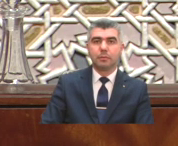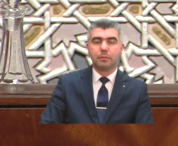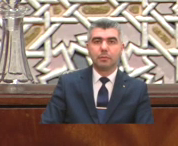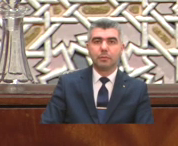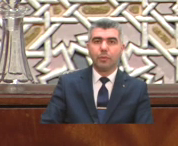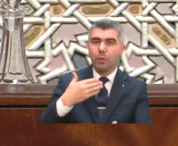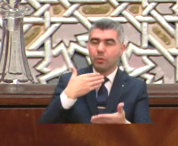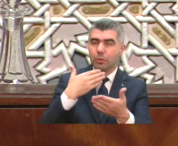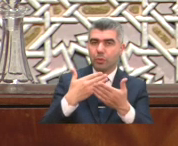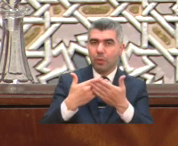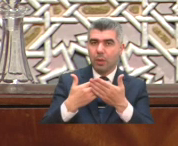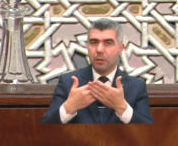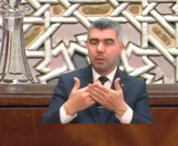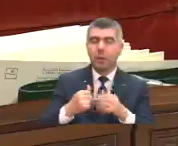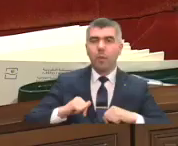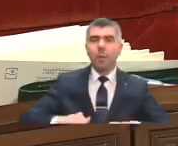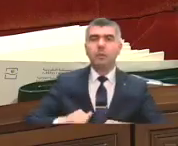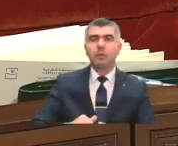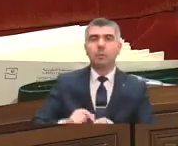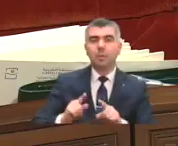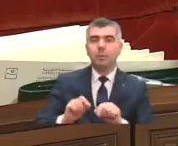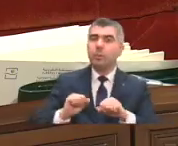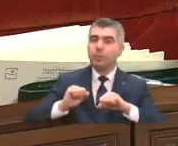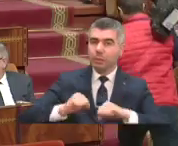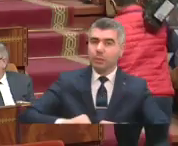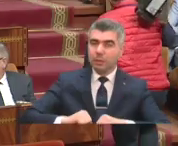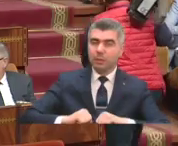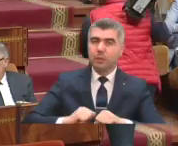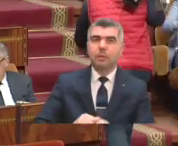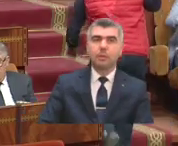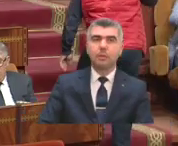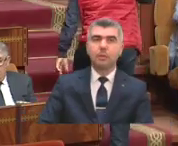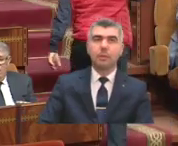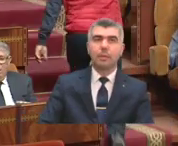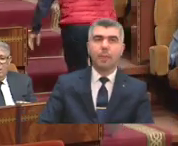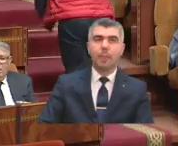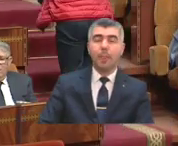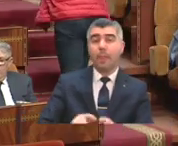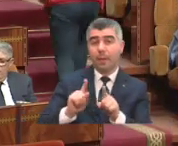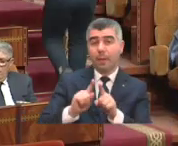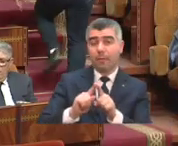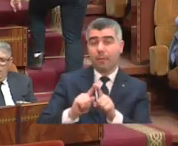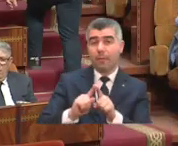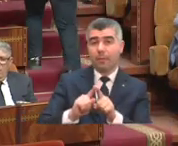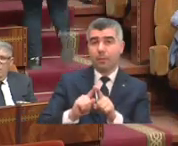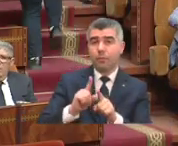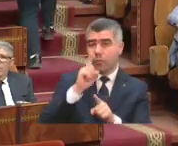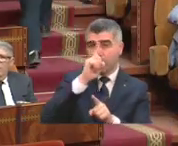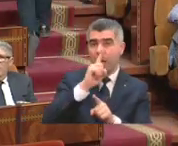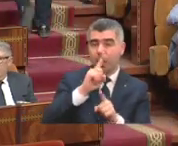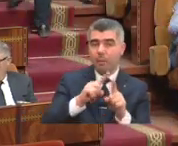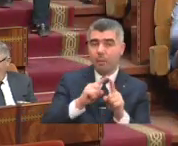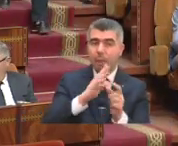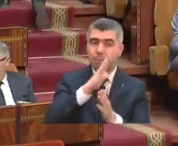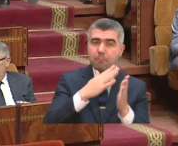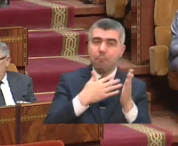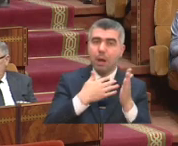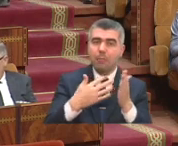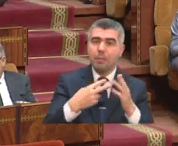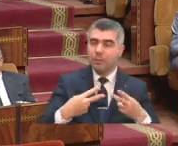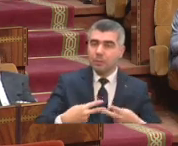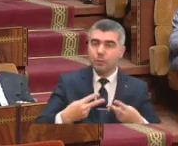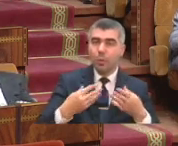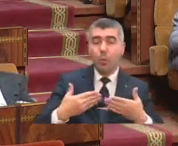شكرا سيد الوزير على التفاعل ديالكم. فعلا كما قلتوا في انتظار تنزيل يعني هذا المخطط، كتعرفوا